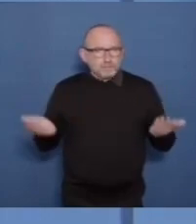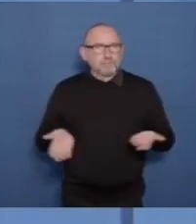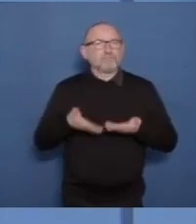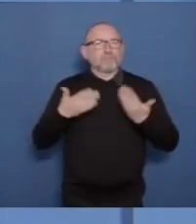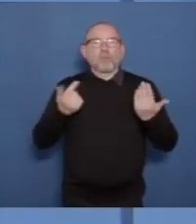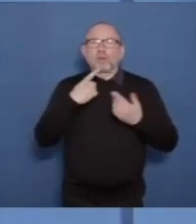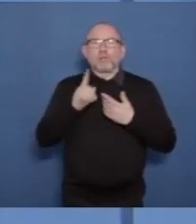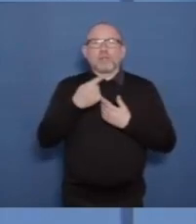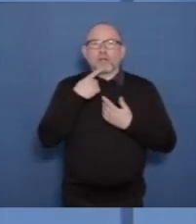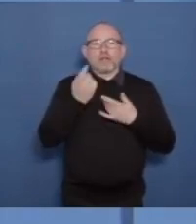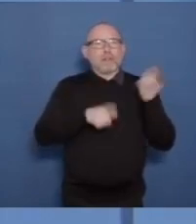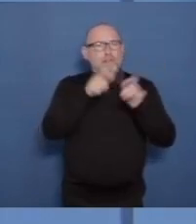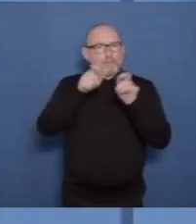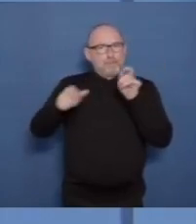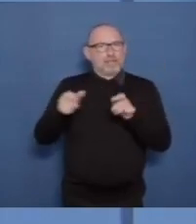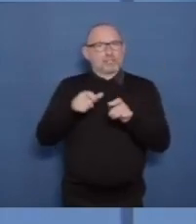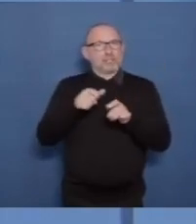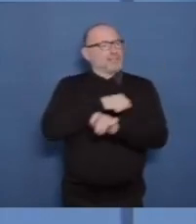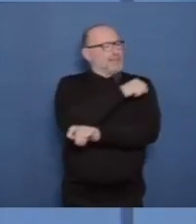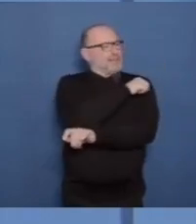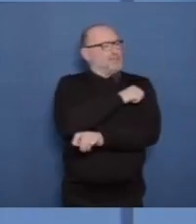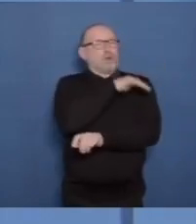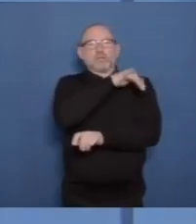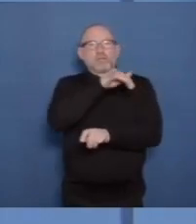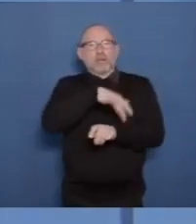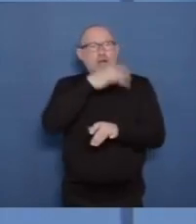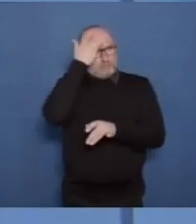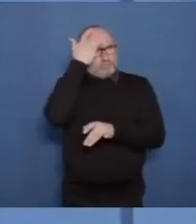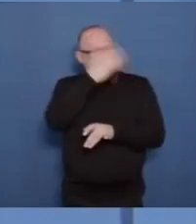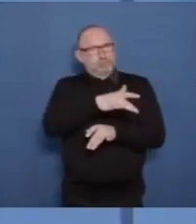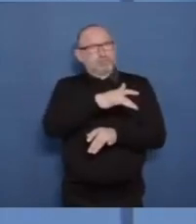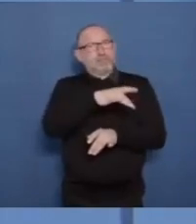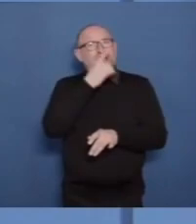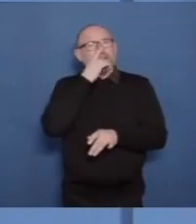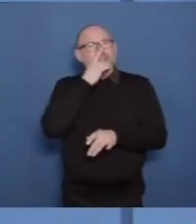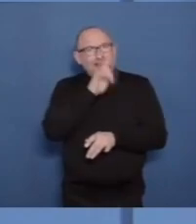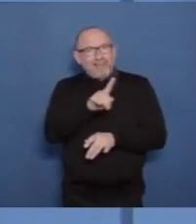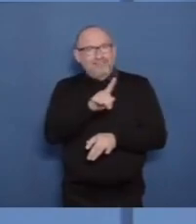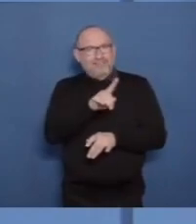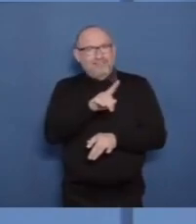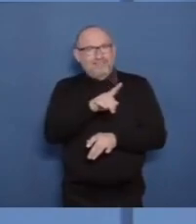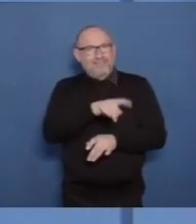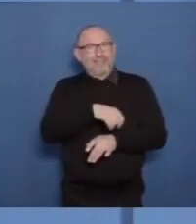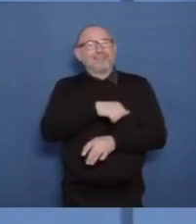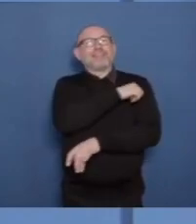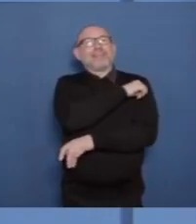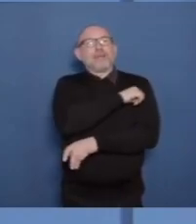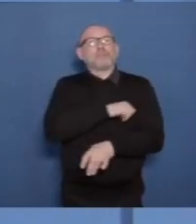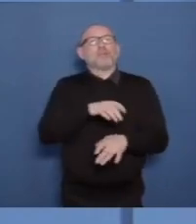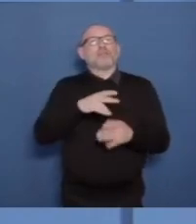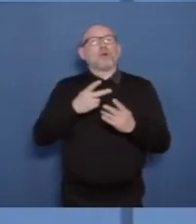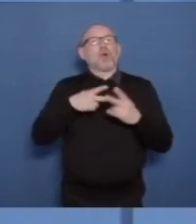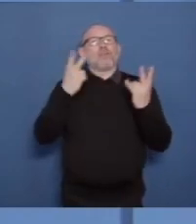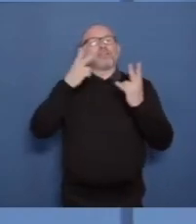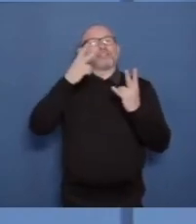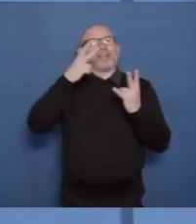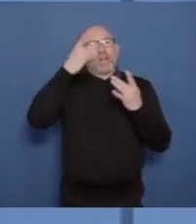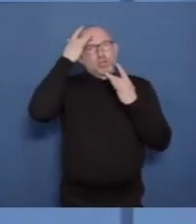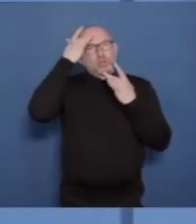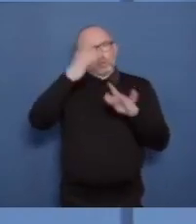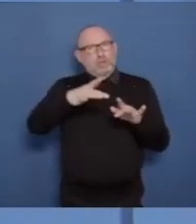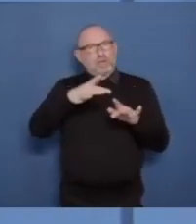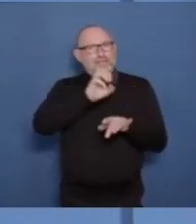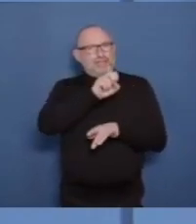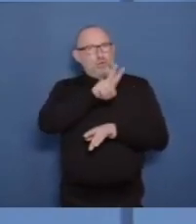Menschen, die Impfungen anerkannt werden, andere Impfungen anerkannt werden, wenn die Impfstoffe zugelassen sind innerhalb der